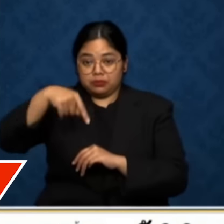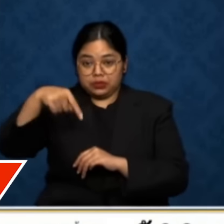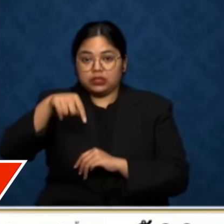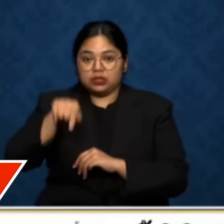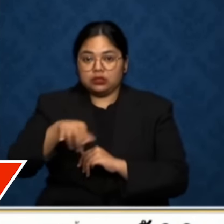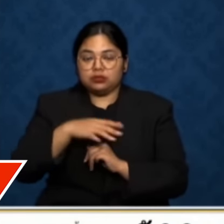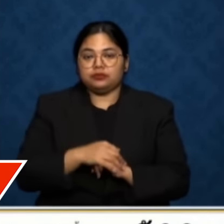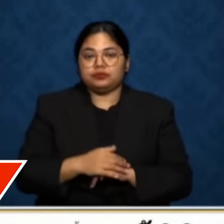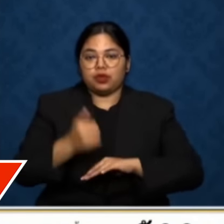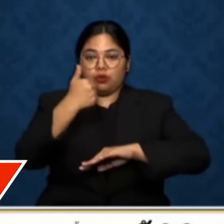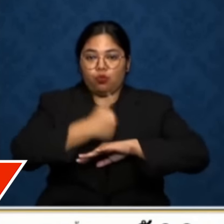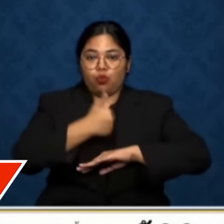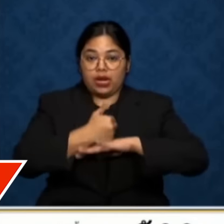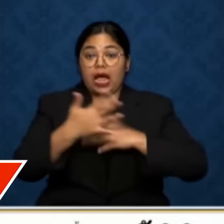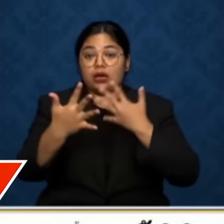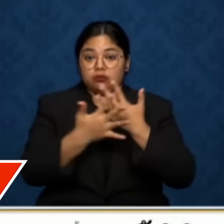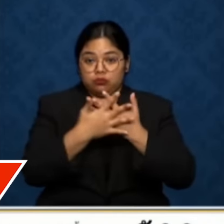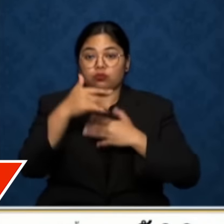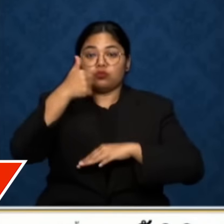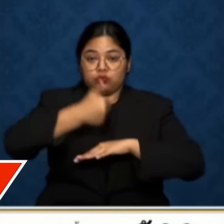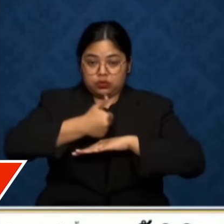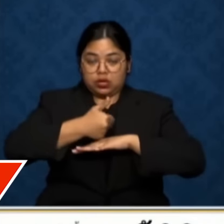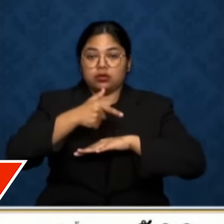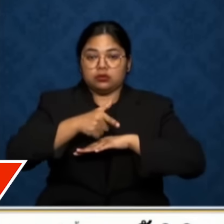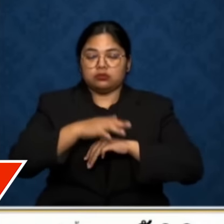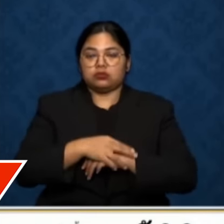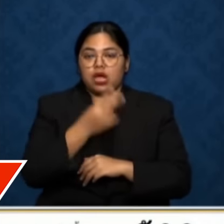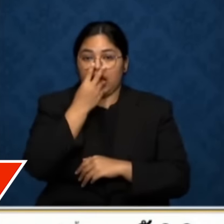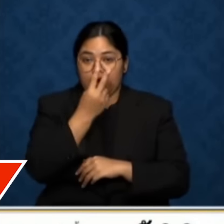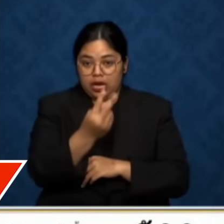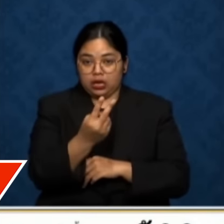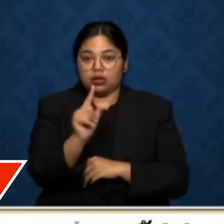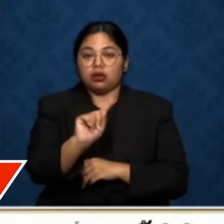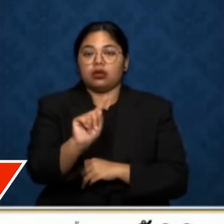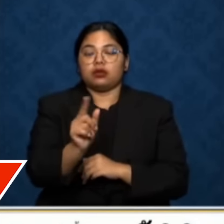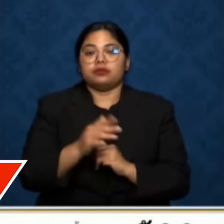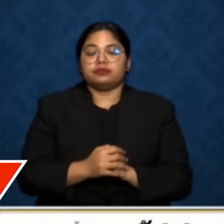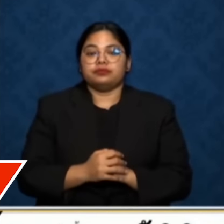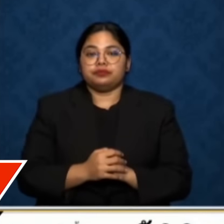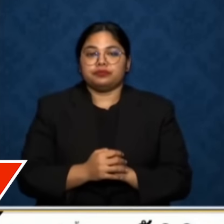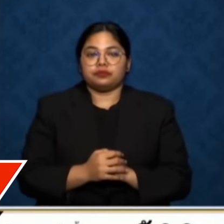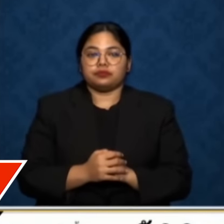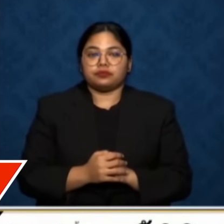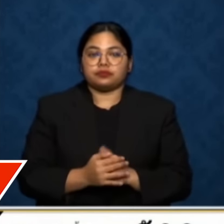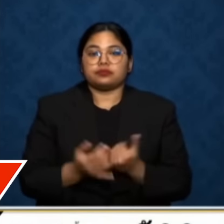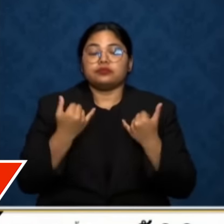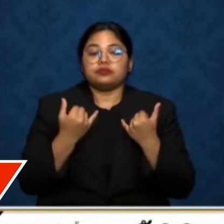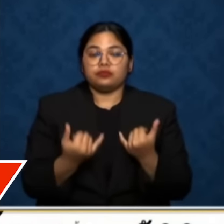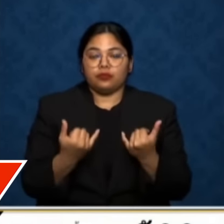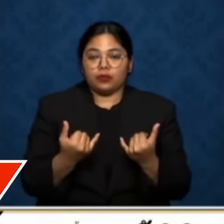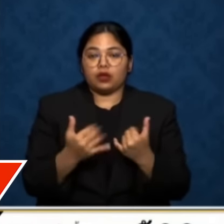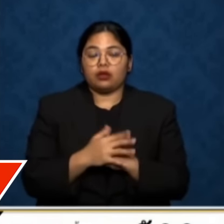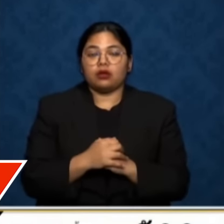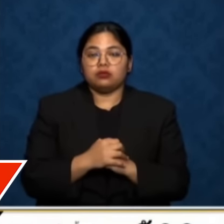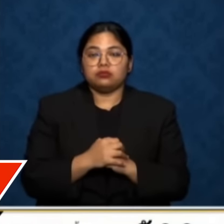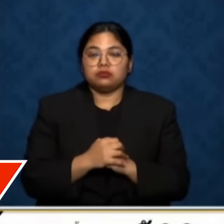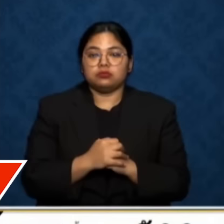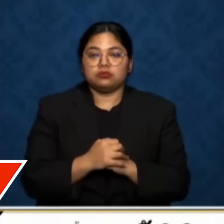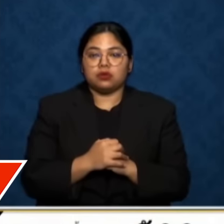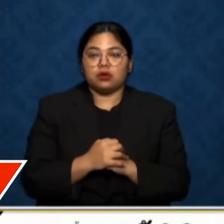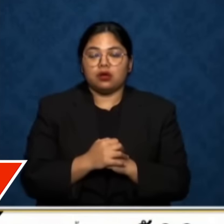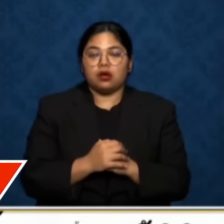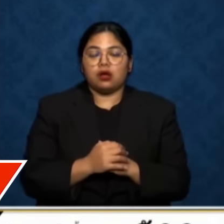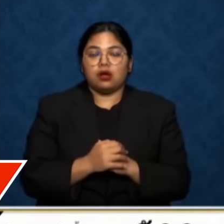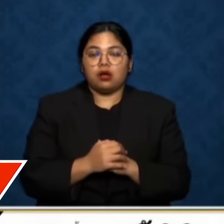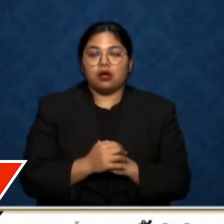ธิบดีเห็นนะครับเห็นอีกแล้วผมคือตอนเนี้ยผมบอกตรงนะว่าผู้ต้อง